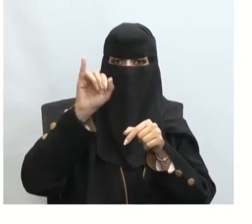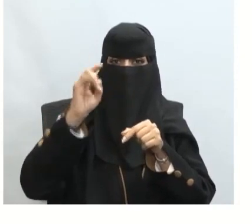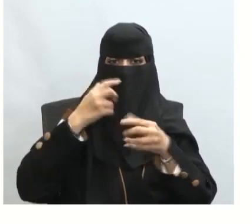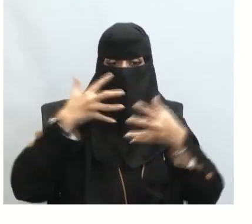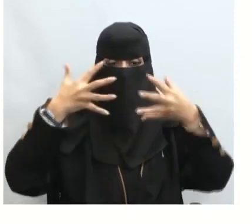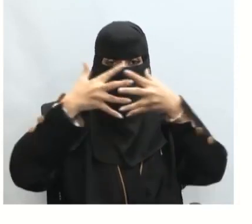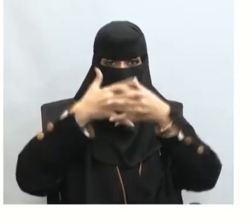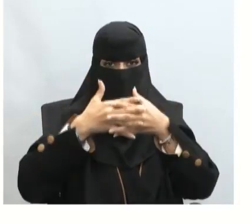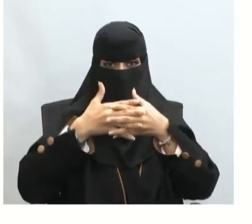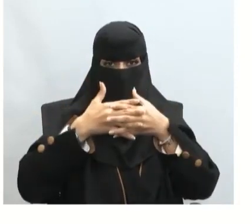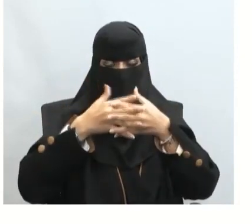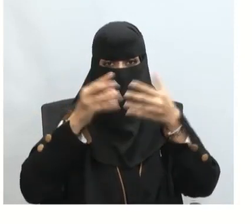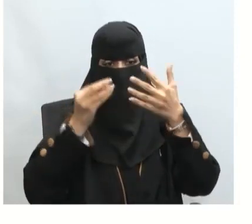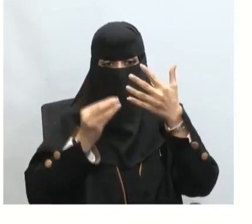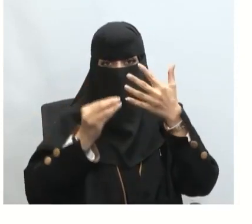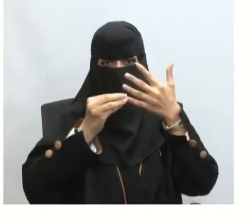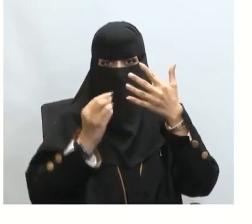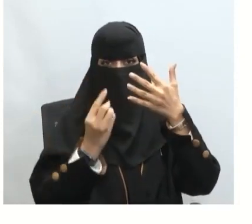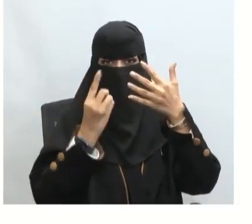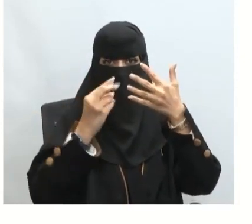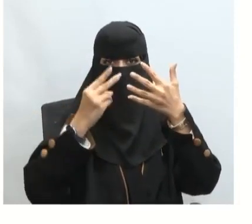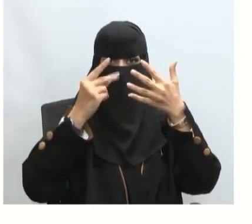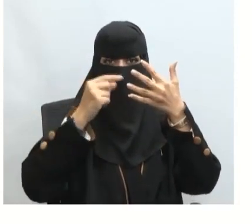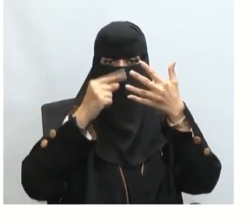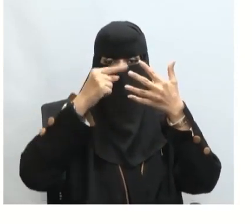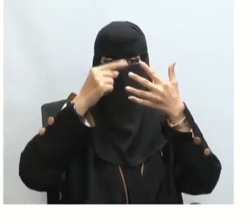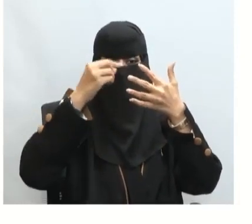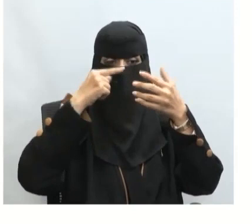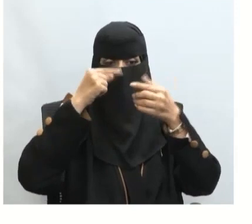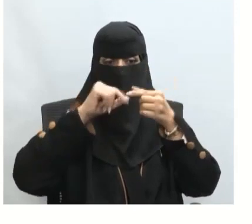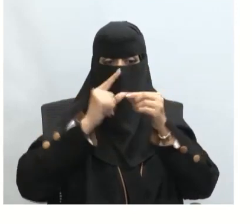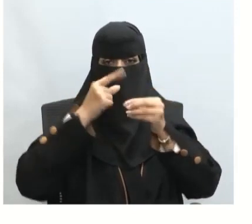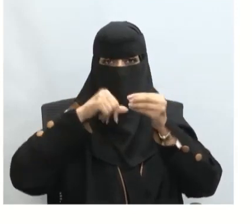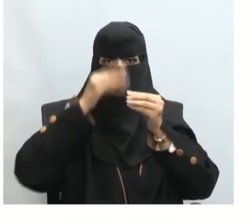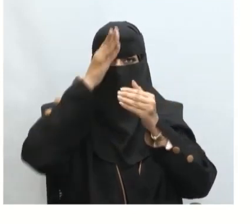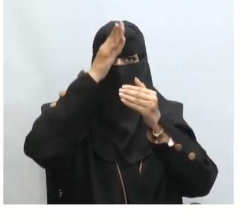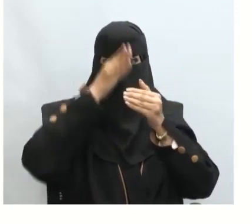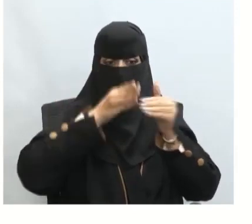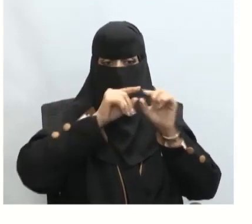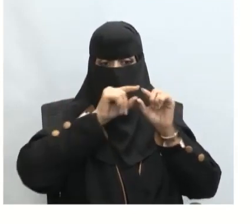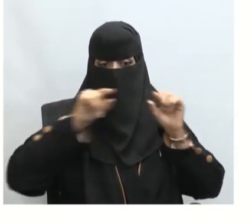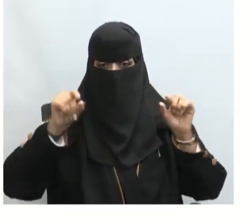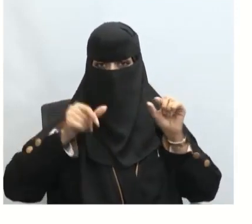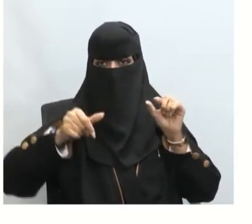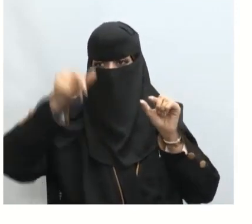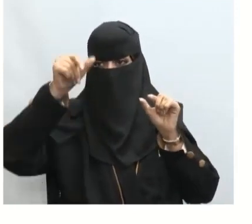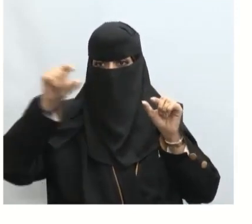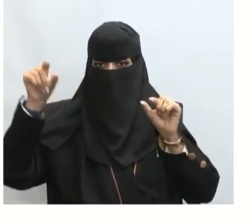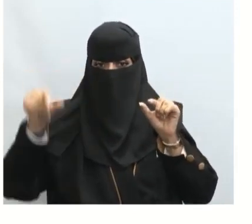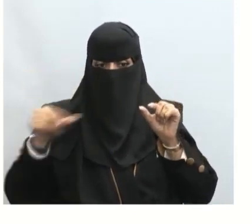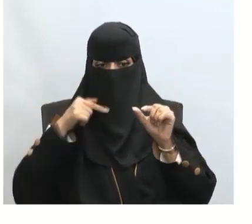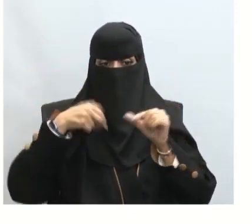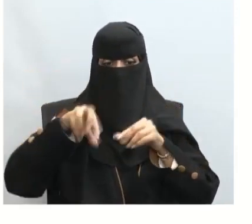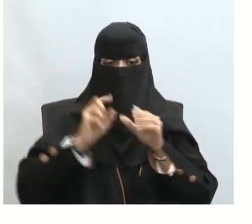مختلطه بترتيب معين اما ان تكون بشكل طولي او بشكل متفرع اذا